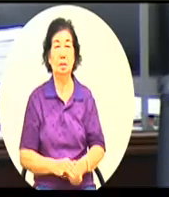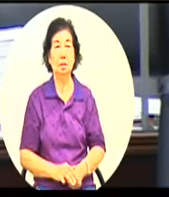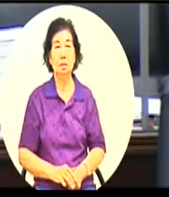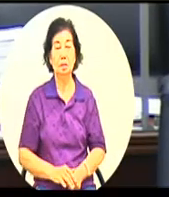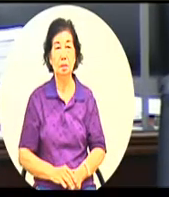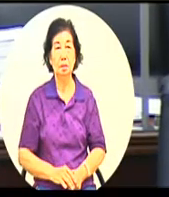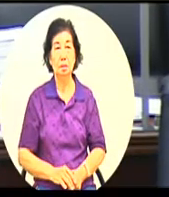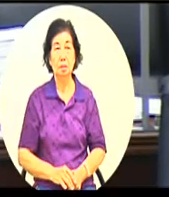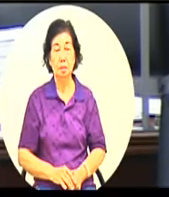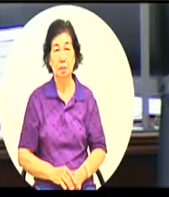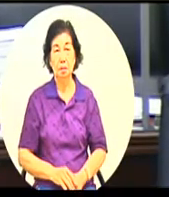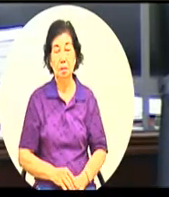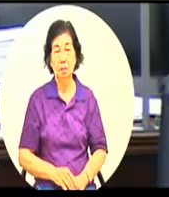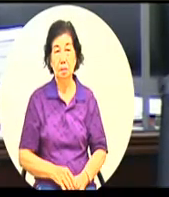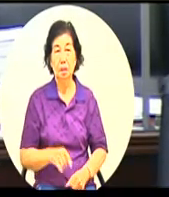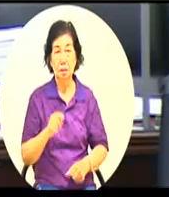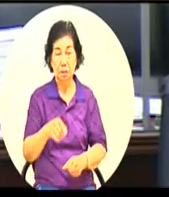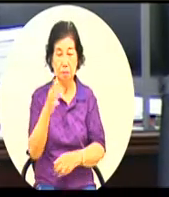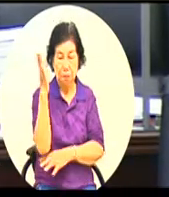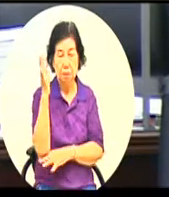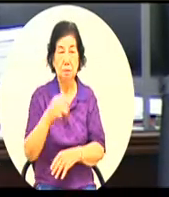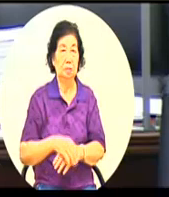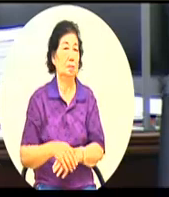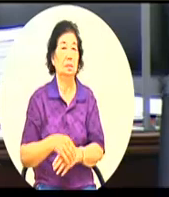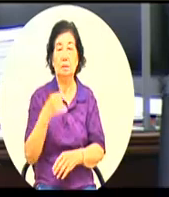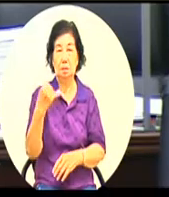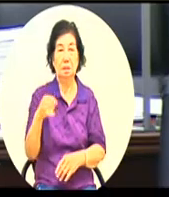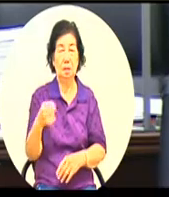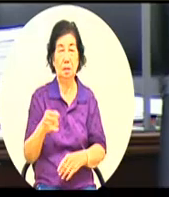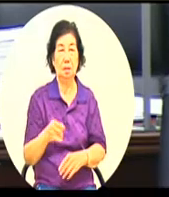啊，这种高塞政策也用出来，